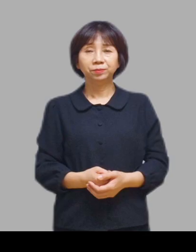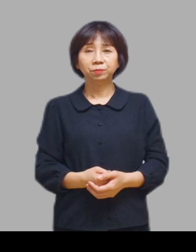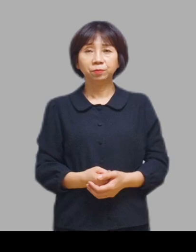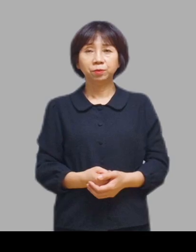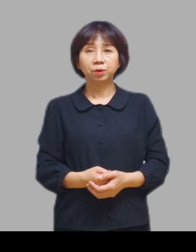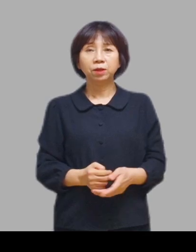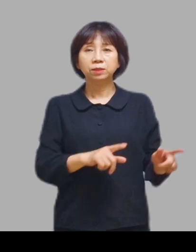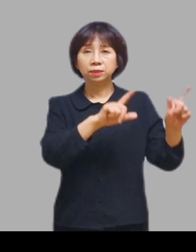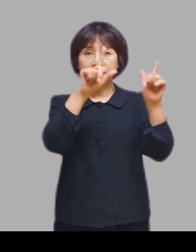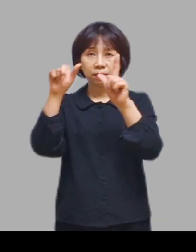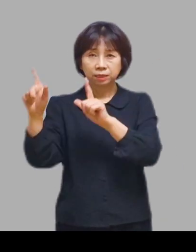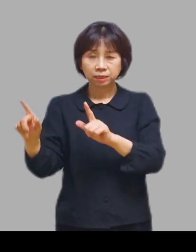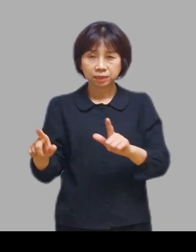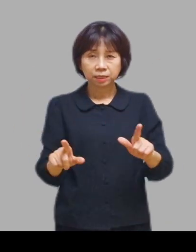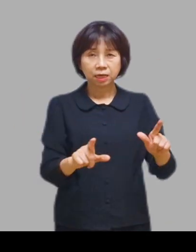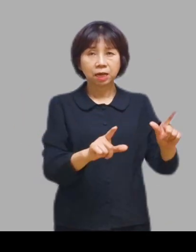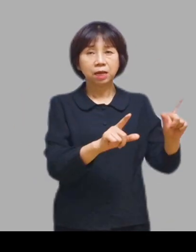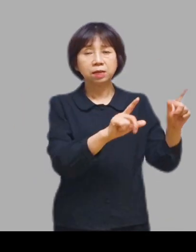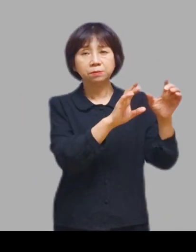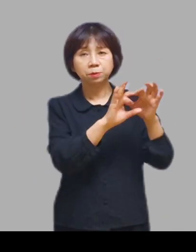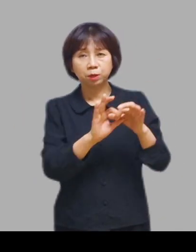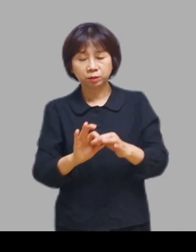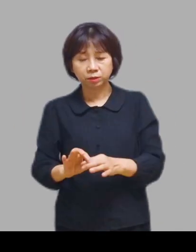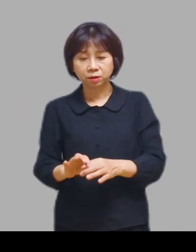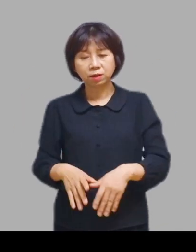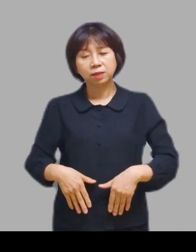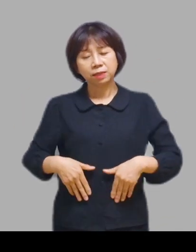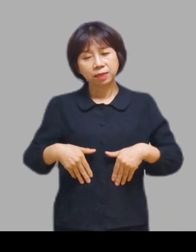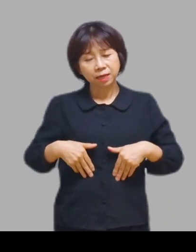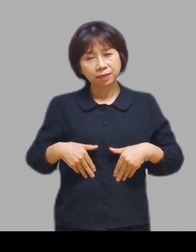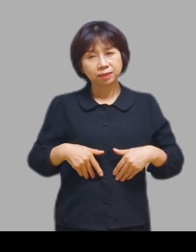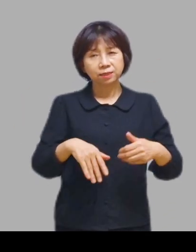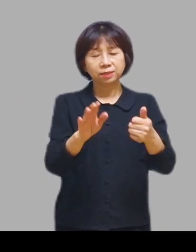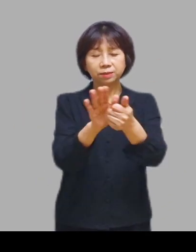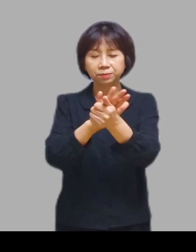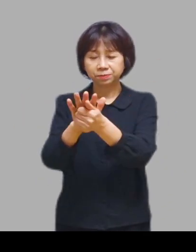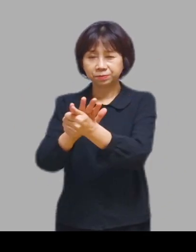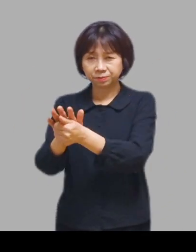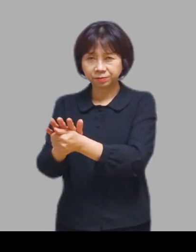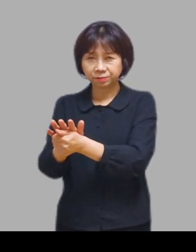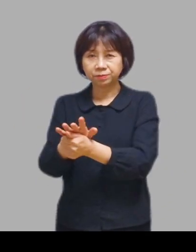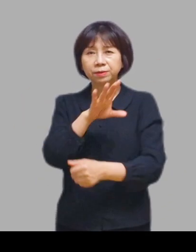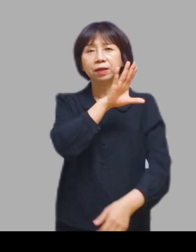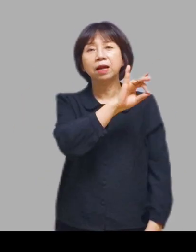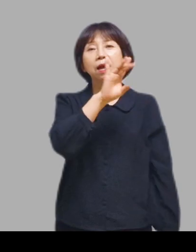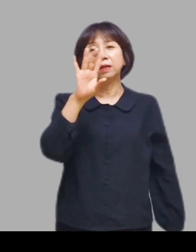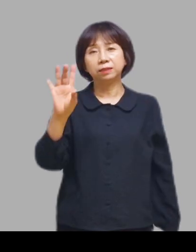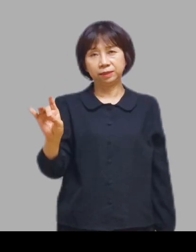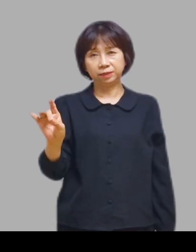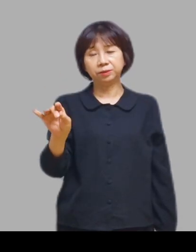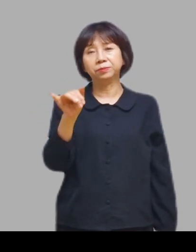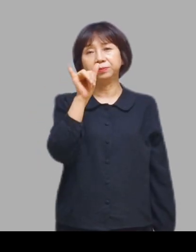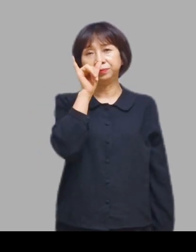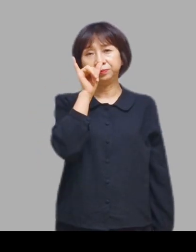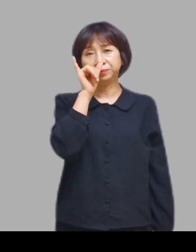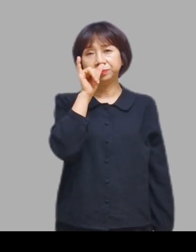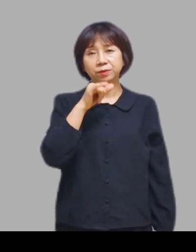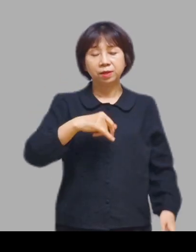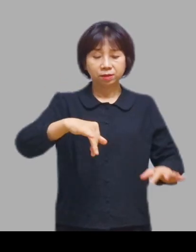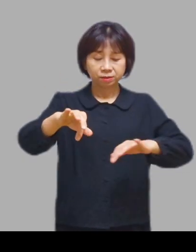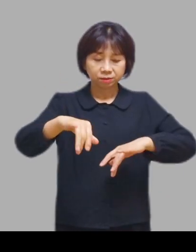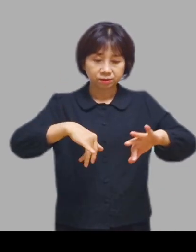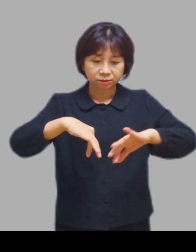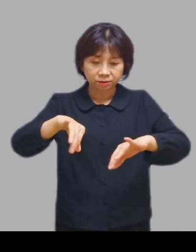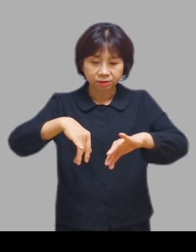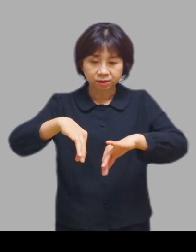우리가 살면서 따뜻한 모습들을 가끔 만나게 되는 것 같습니다. 길을 가다가